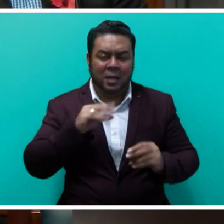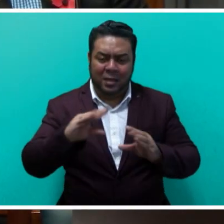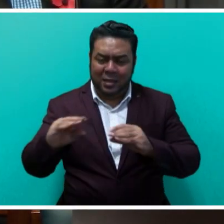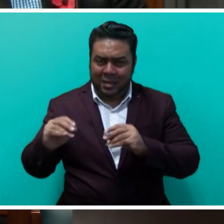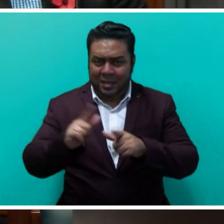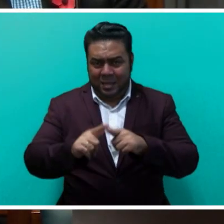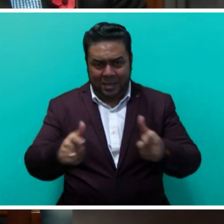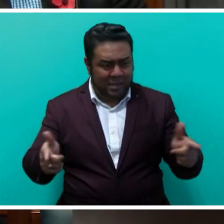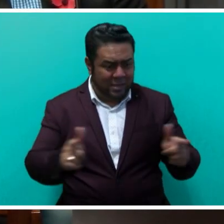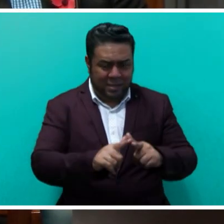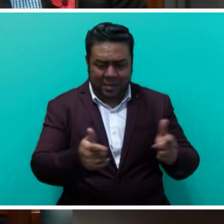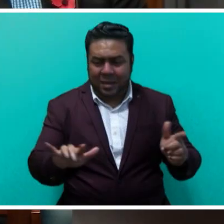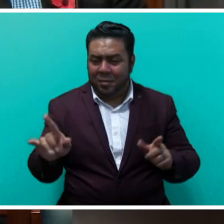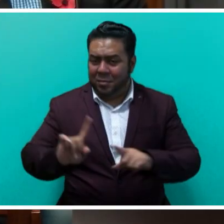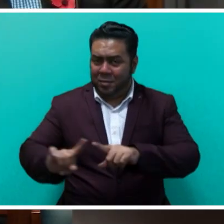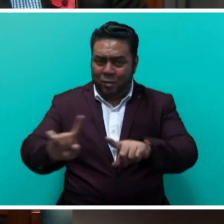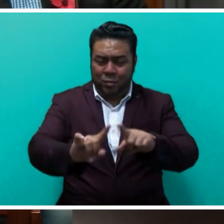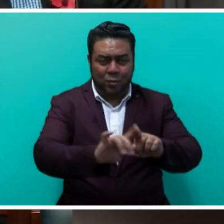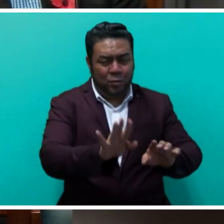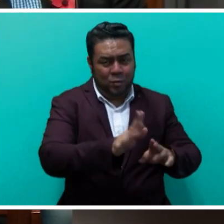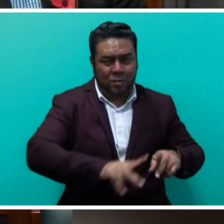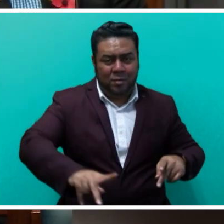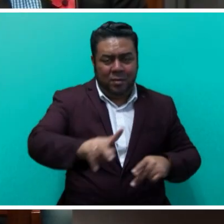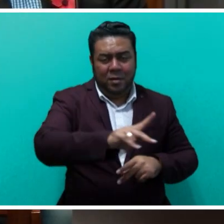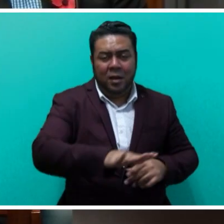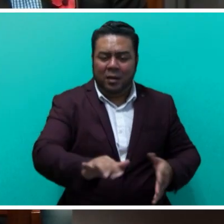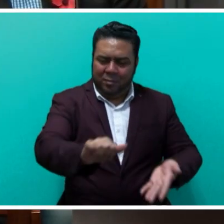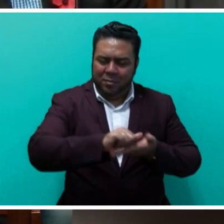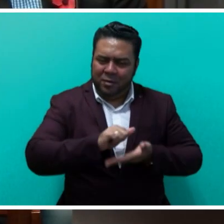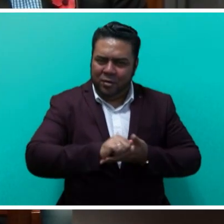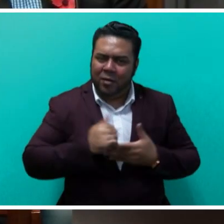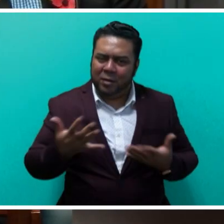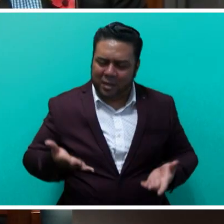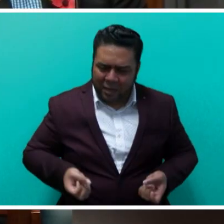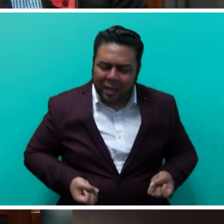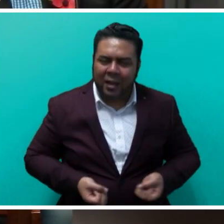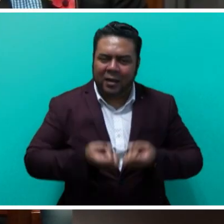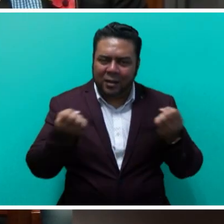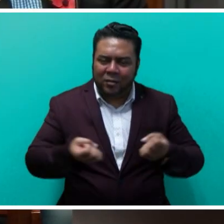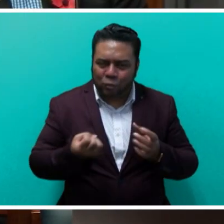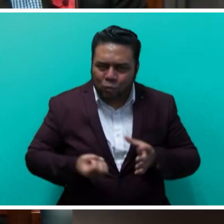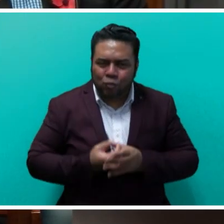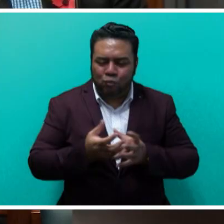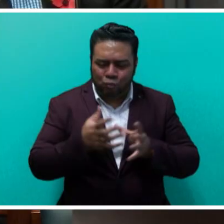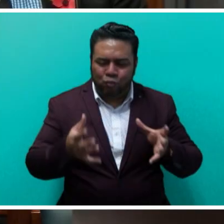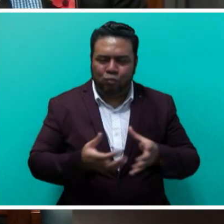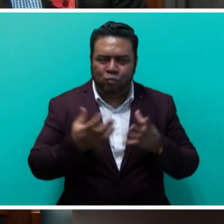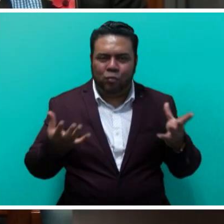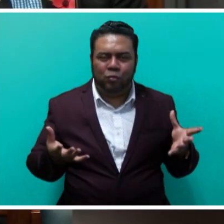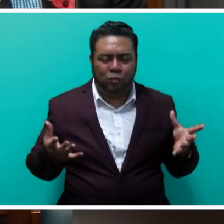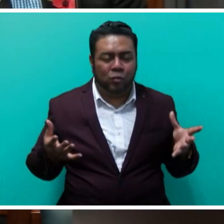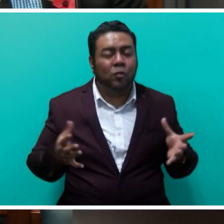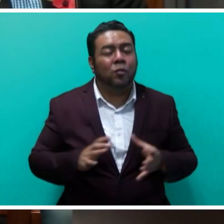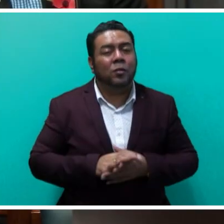vanua ka vakabimbi na maroroi kena kena vakabula itali na vei vosa ni vanua ka sa